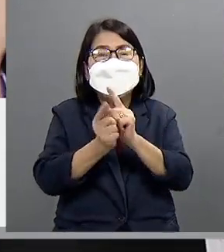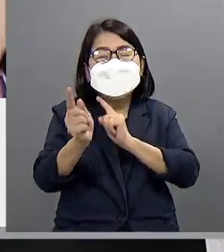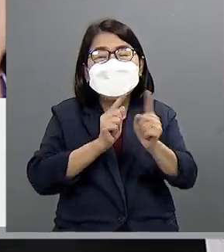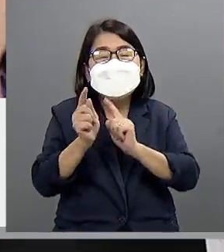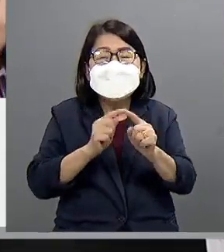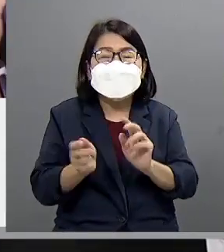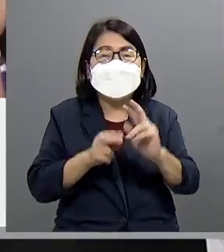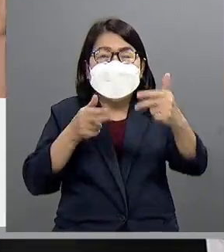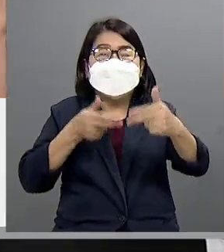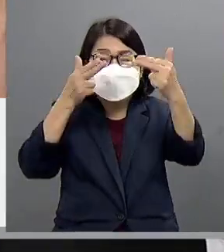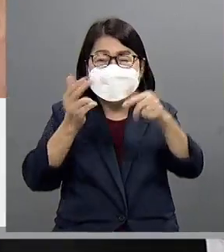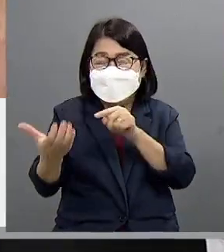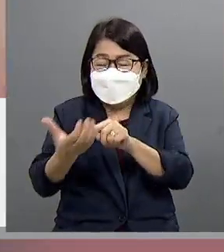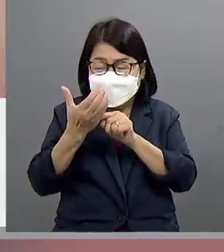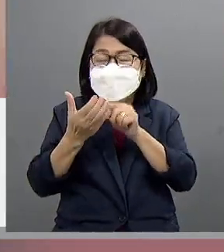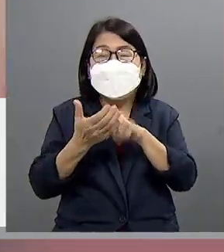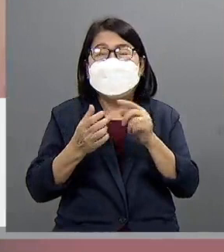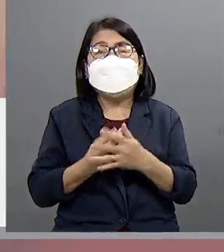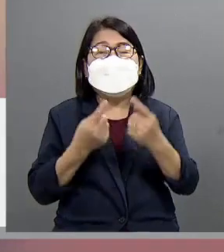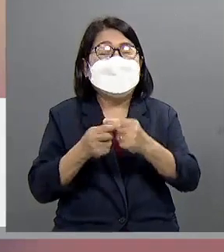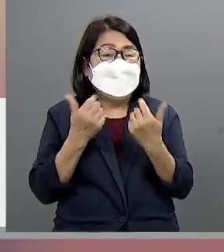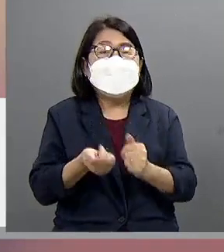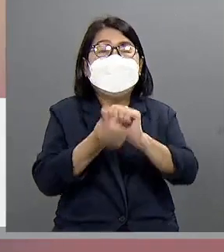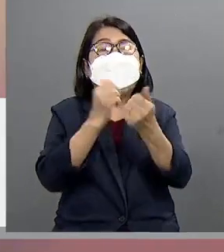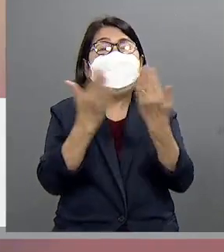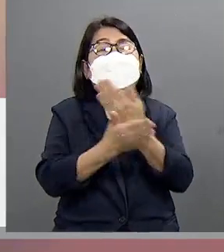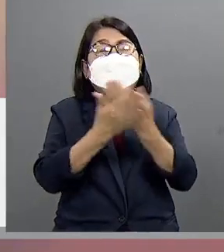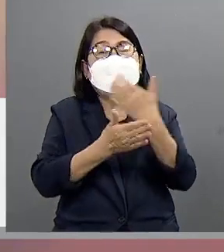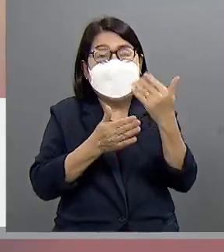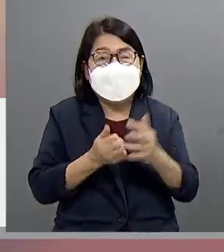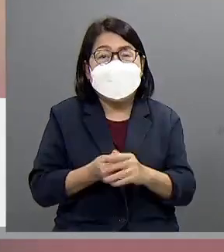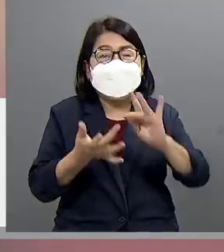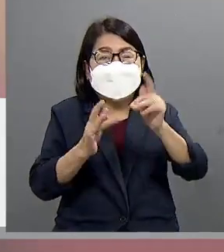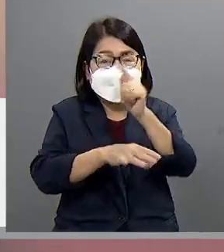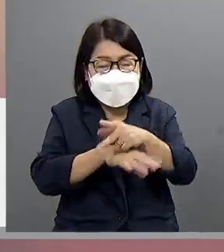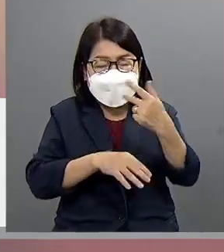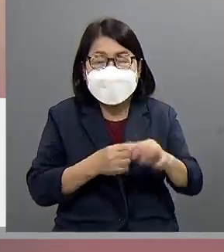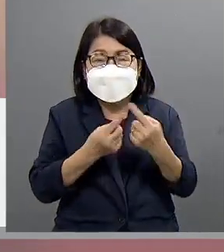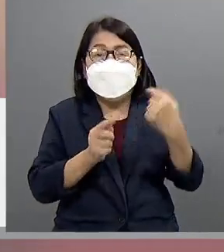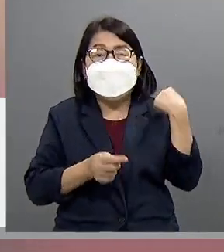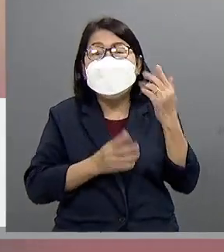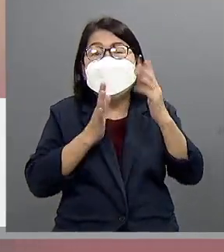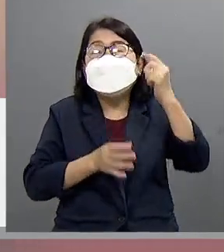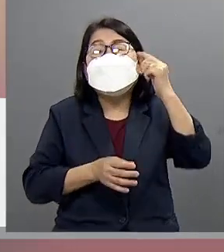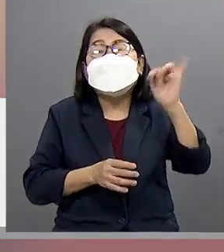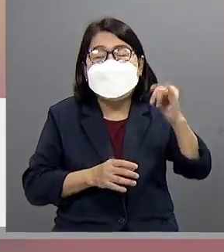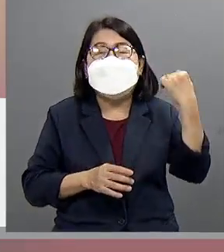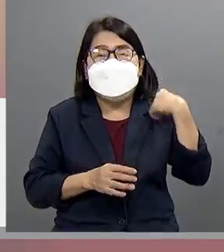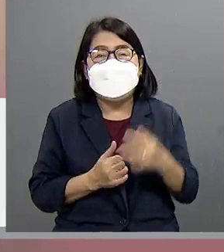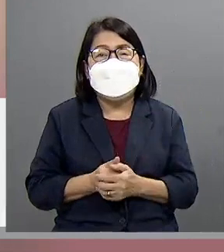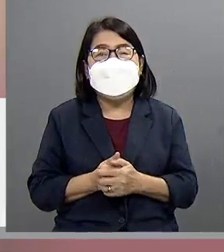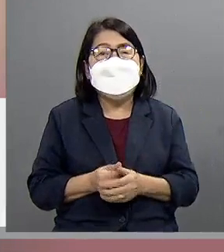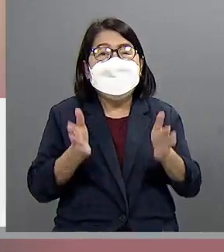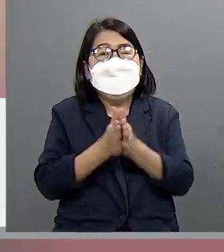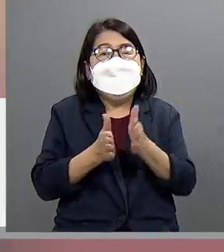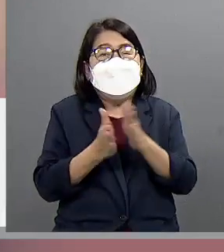พอยุคนี้ค่ะทุกอย่างขับเคลื่อนด้วยออนไลน์ก็แน่นอนว่าอาจจะมีผู้ไม่หวังดีอย่างล่าสุดรุ่นพี่ร่วมค่าย XOXO